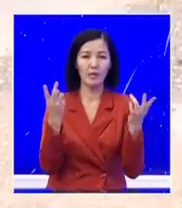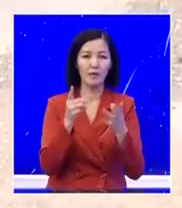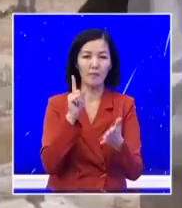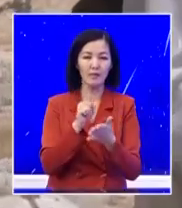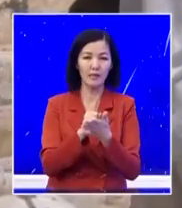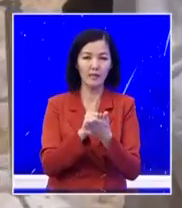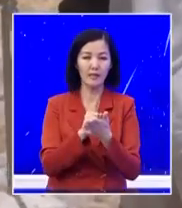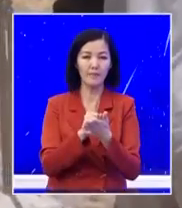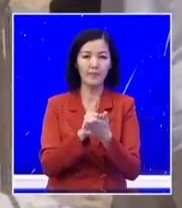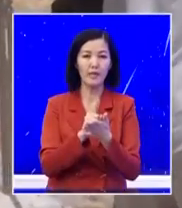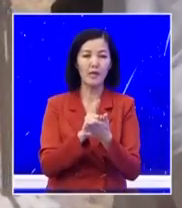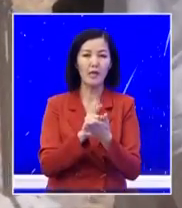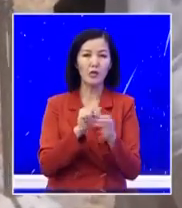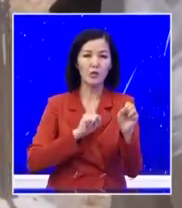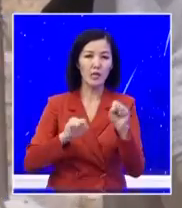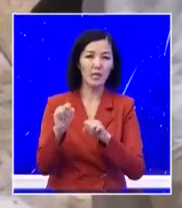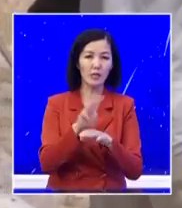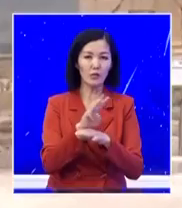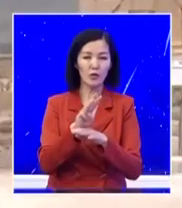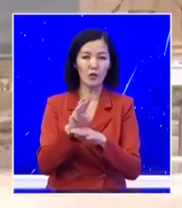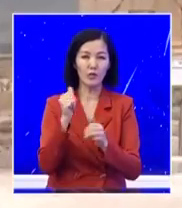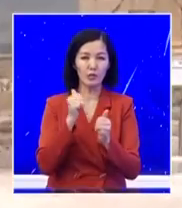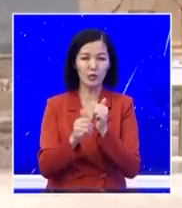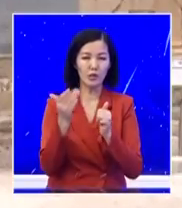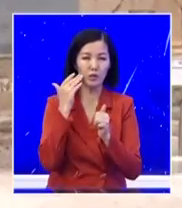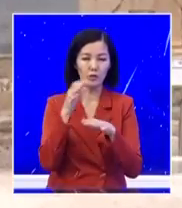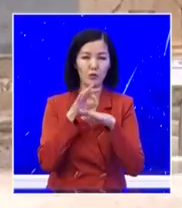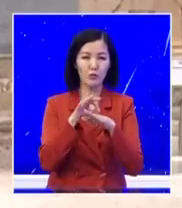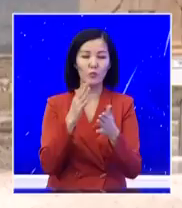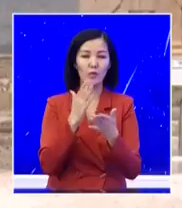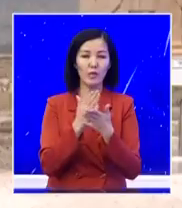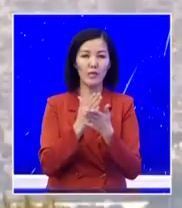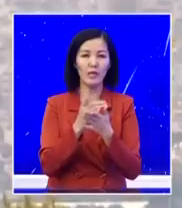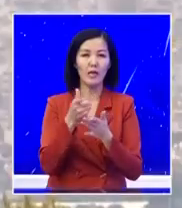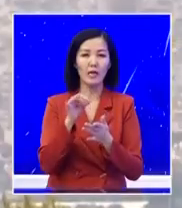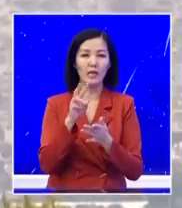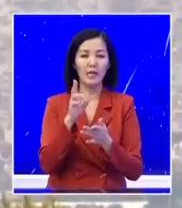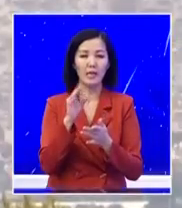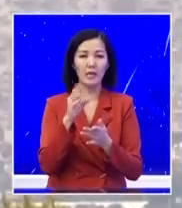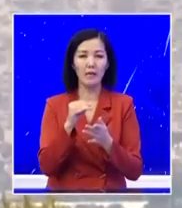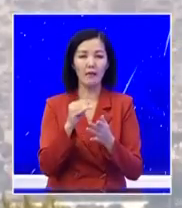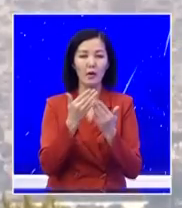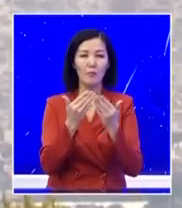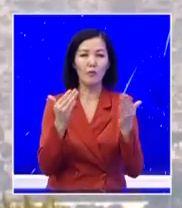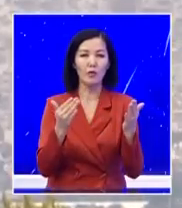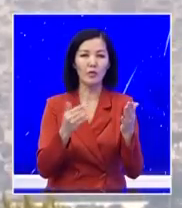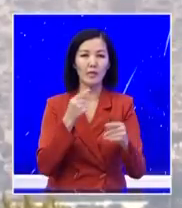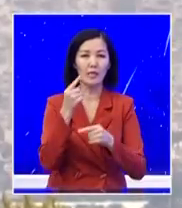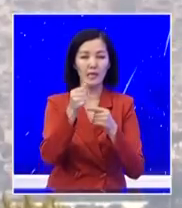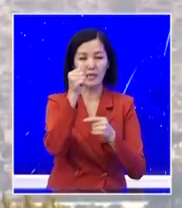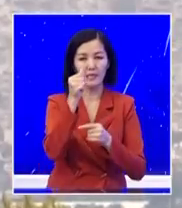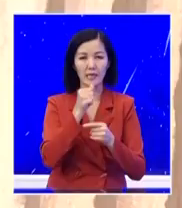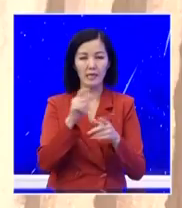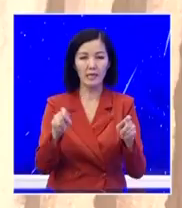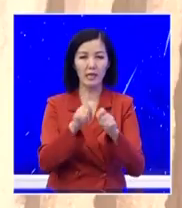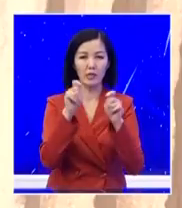тиіс. Сондай-ақ залалсыздандыру жұмыстарын жиі жүргізіп отыру қарастырылған. Айта кетейік, Грекияда мұражайлар келесі айдың 15-нен жұмыс